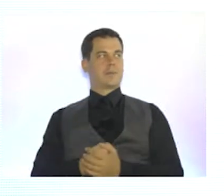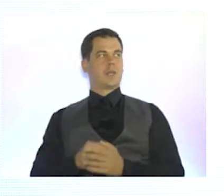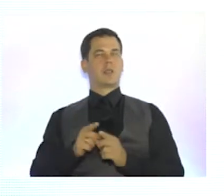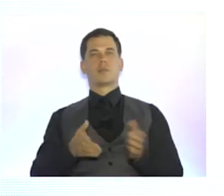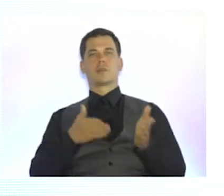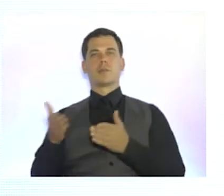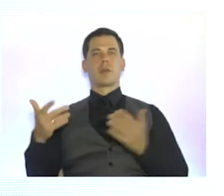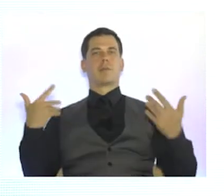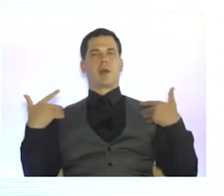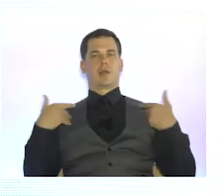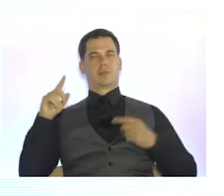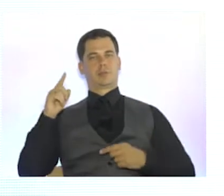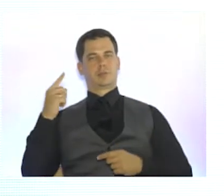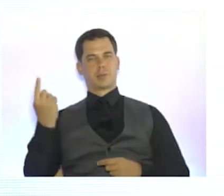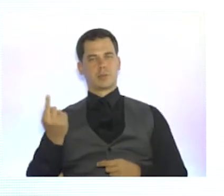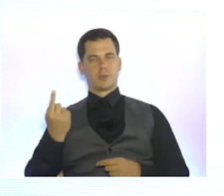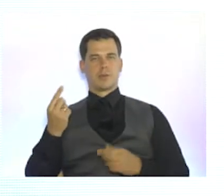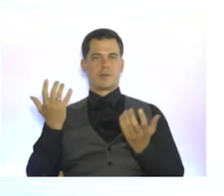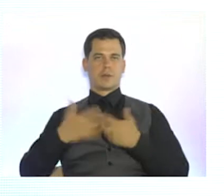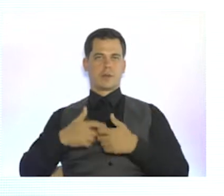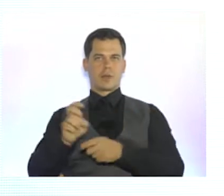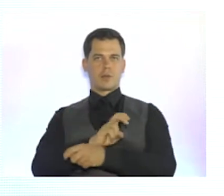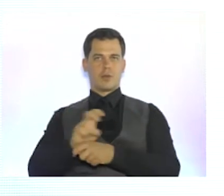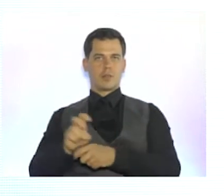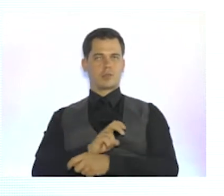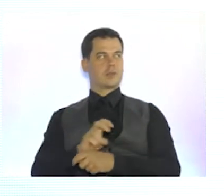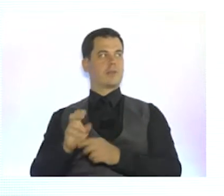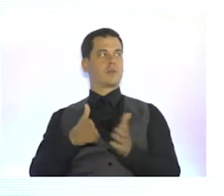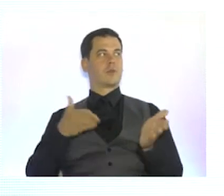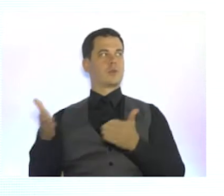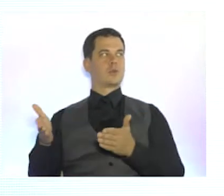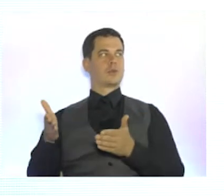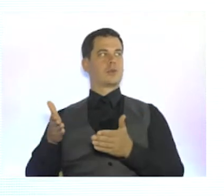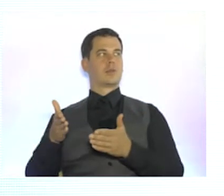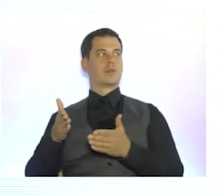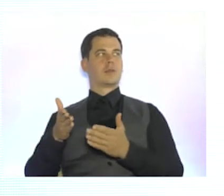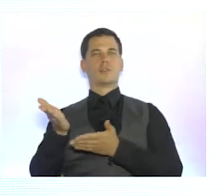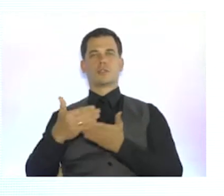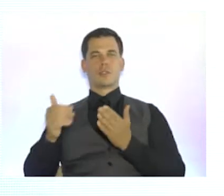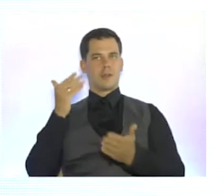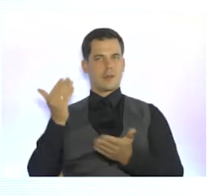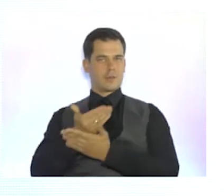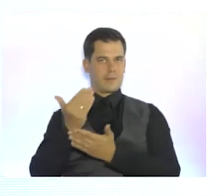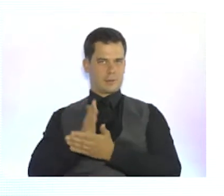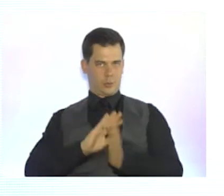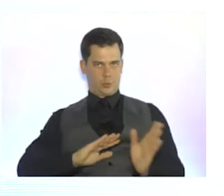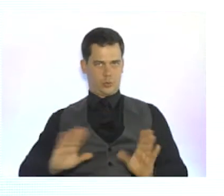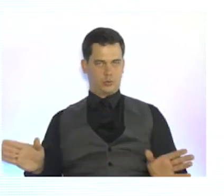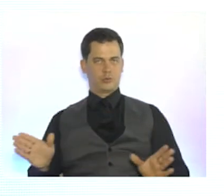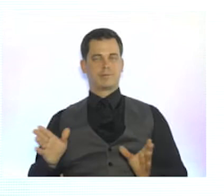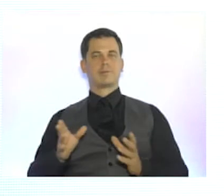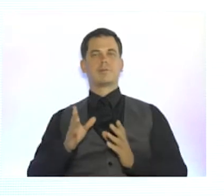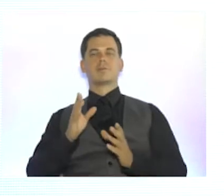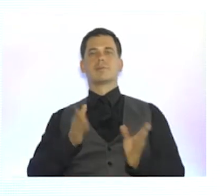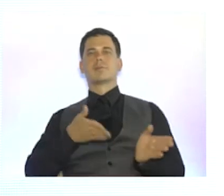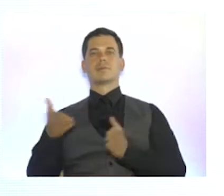Parku Przemysłowo-Technologicznego wobec tego. Jak już rozwinęliśmy tą część właśnie innowacyjną,